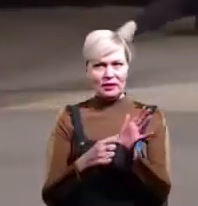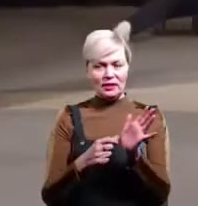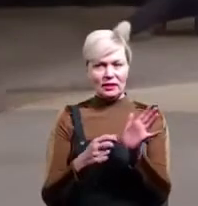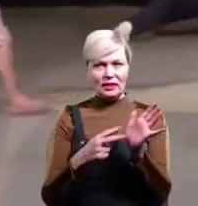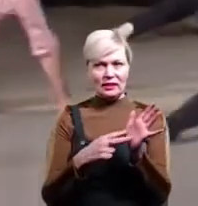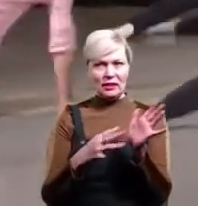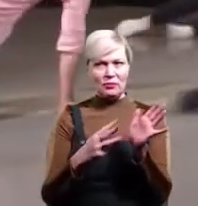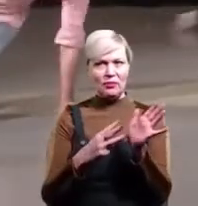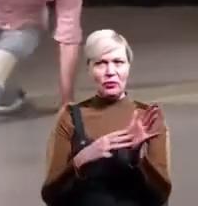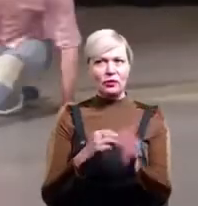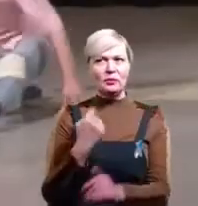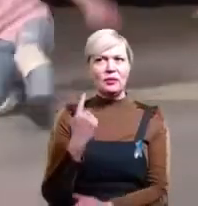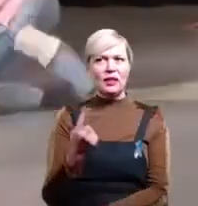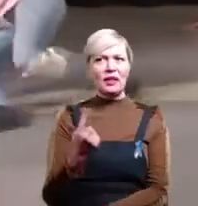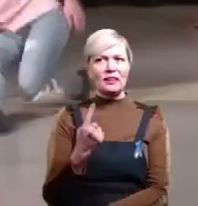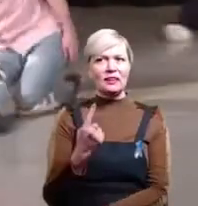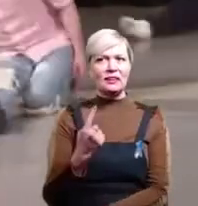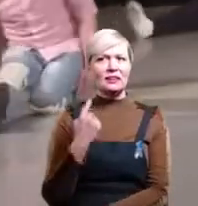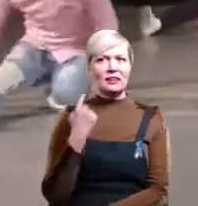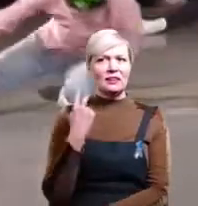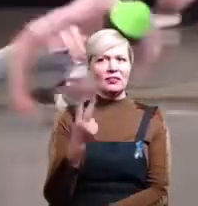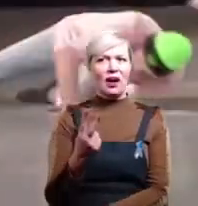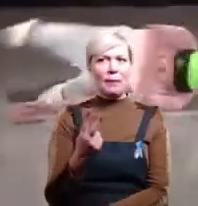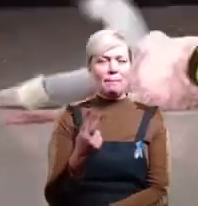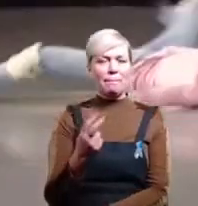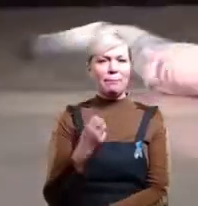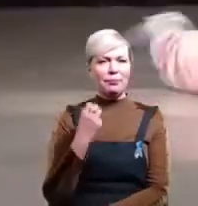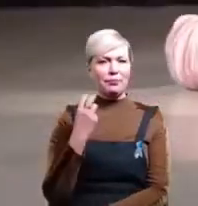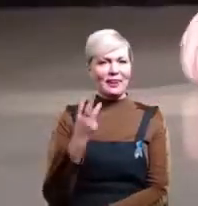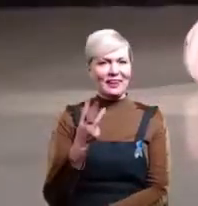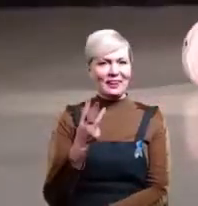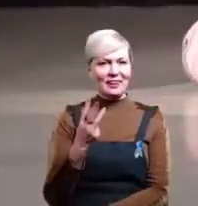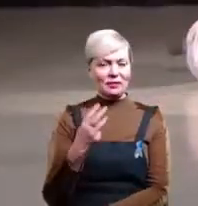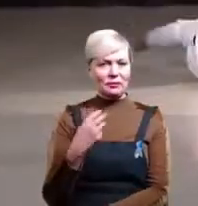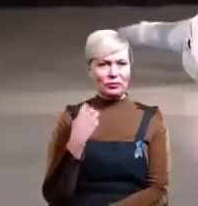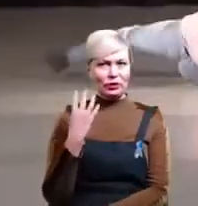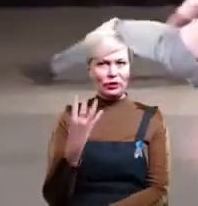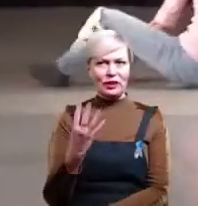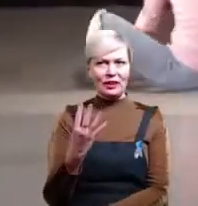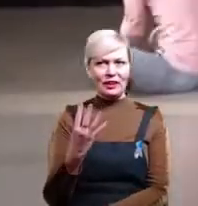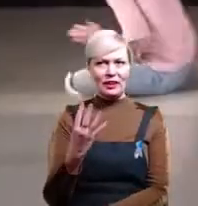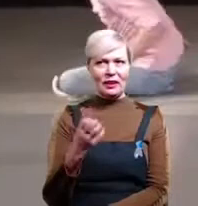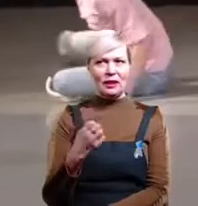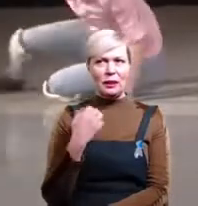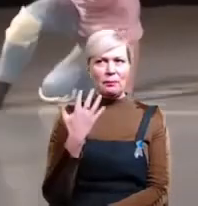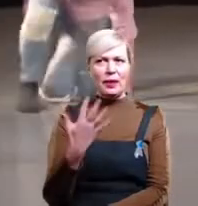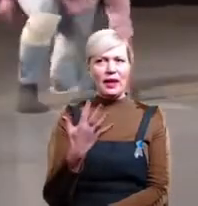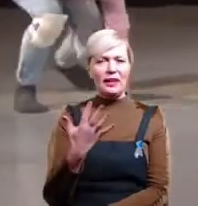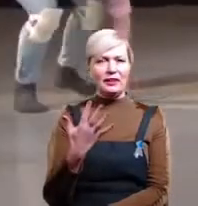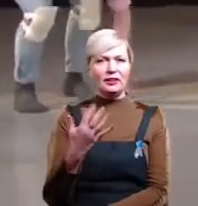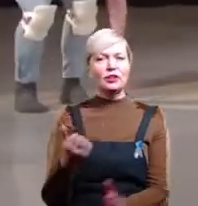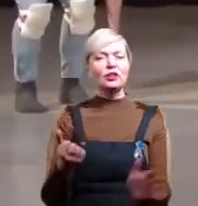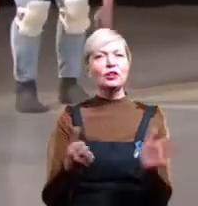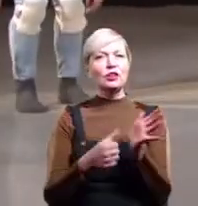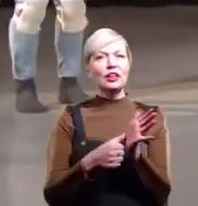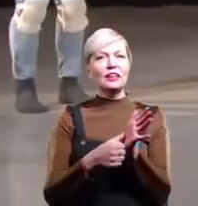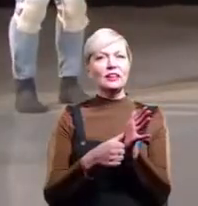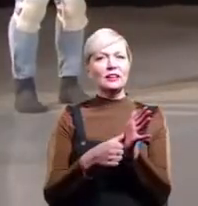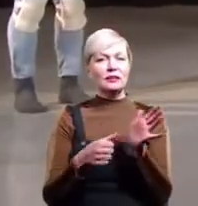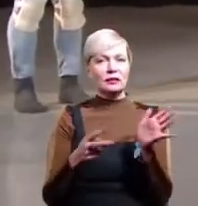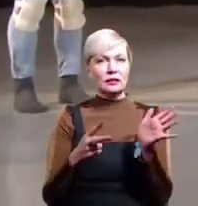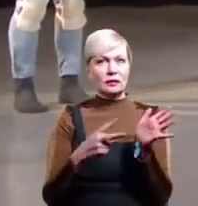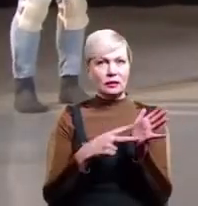семь, восемь и раз, два, три, четыре, пять,